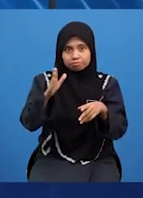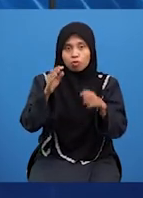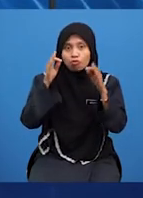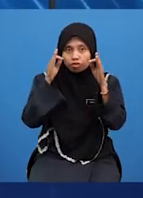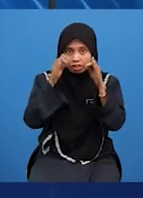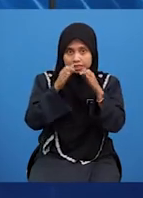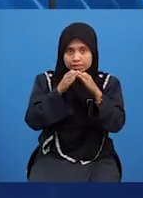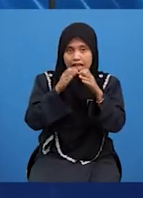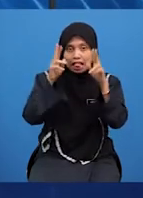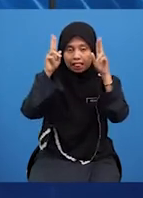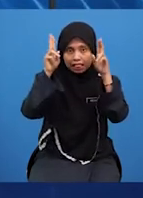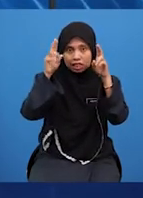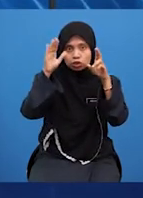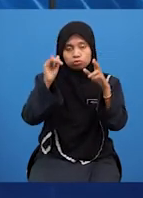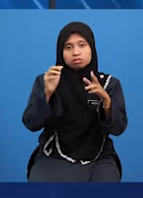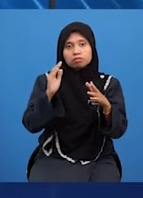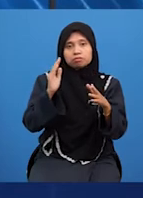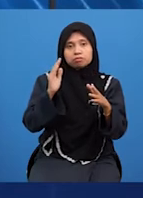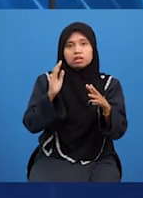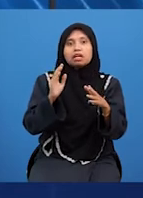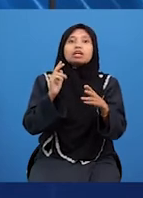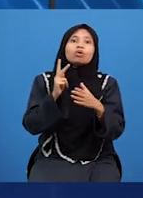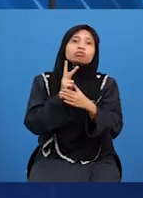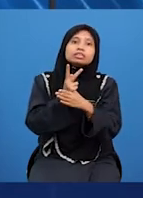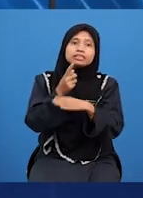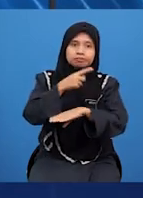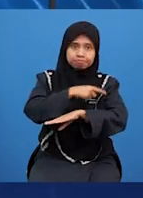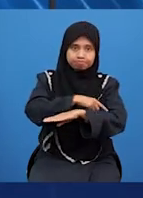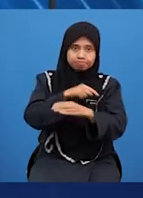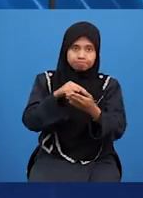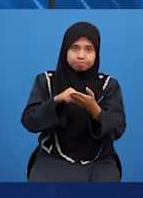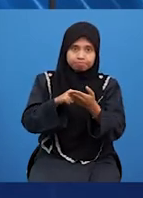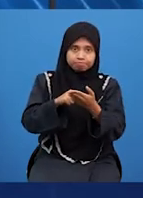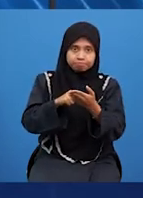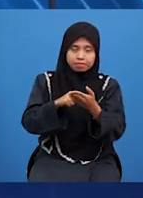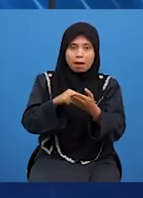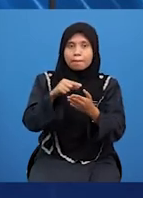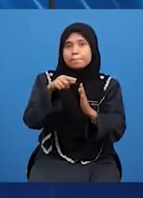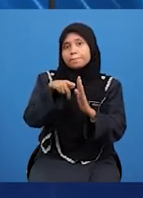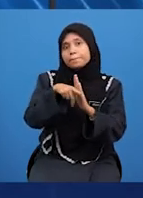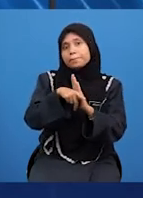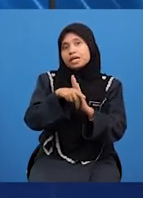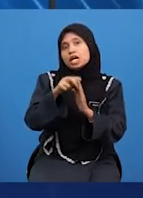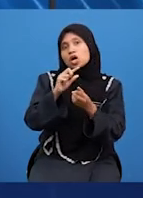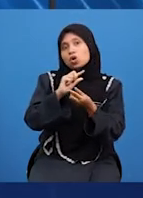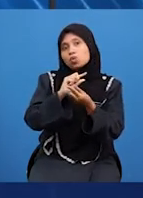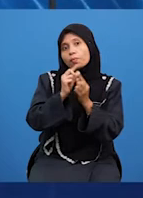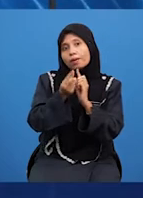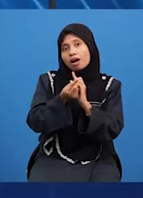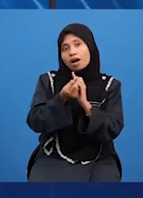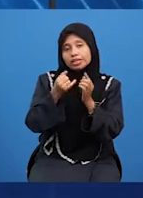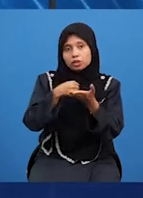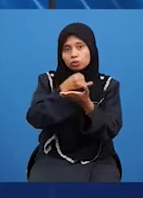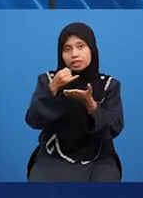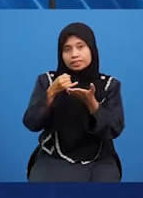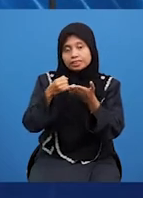fokus. Tajuk yang akan kami kongsikan hari ini ialah pengubahan lukisan yang akan memberi fokus